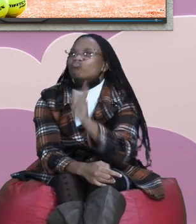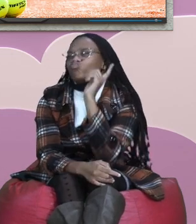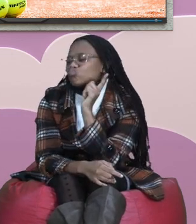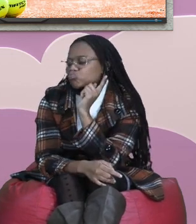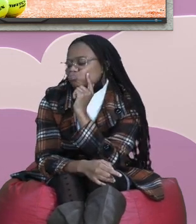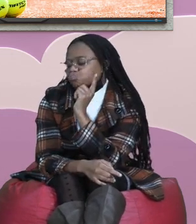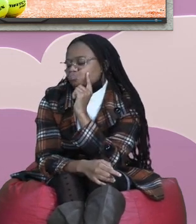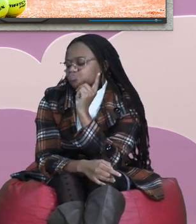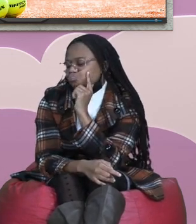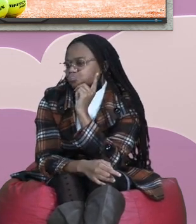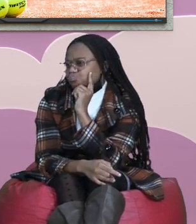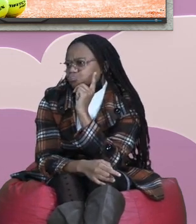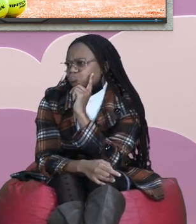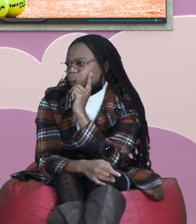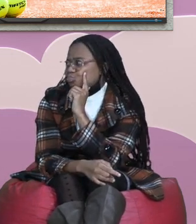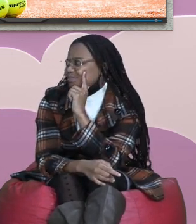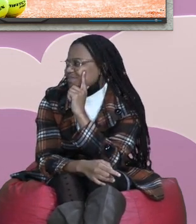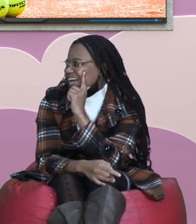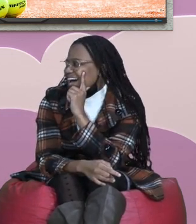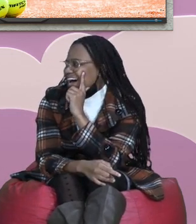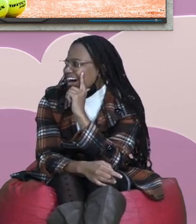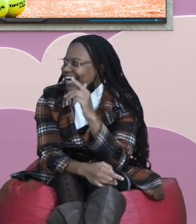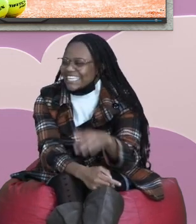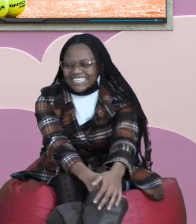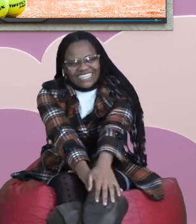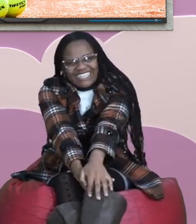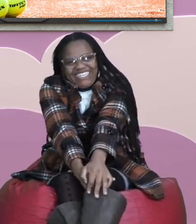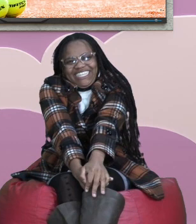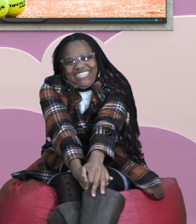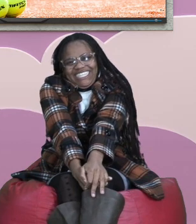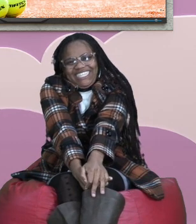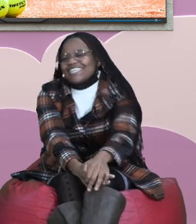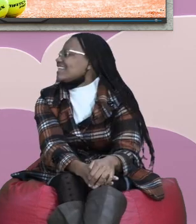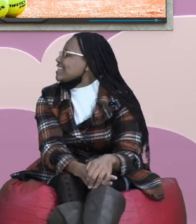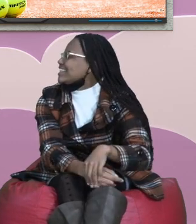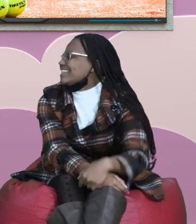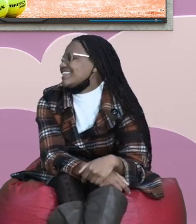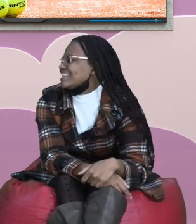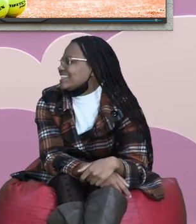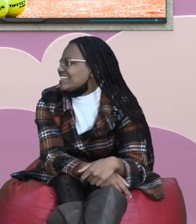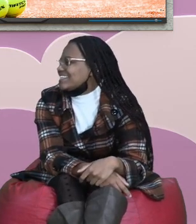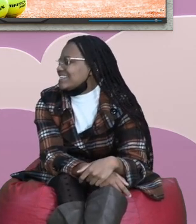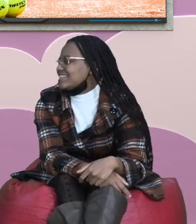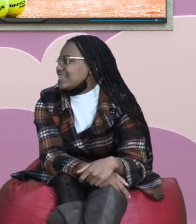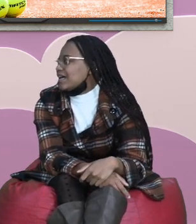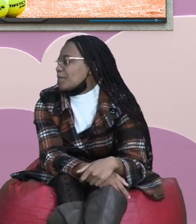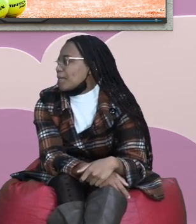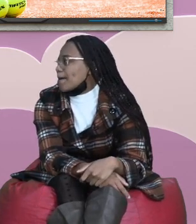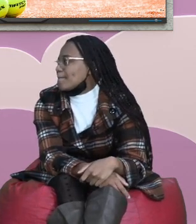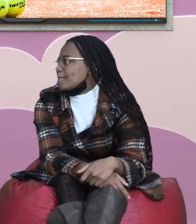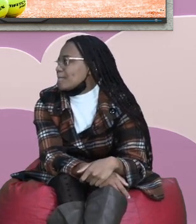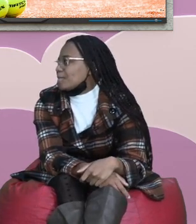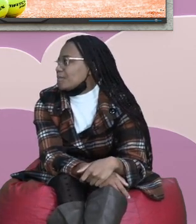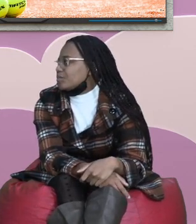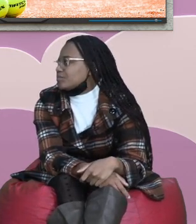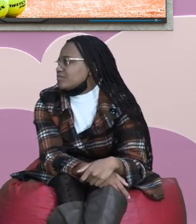Sy dra 'n blou prinsesrok. sy praat,